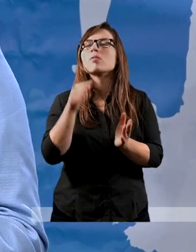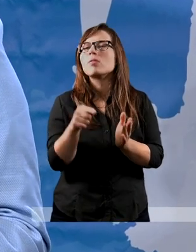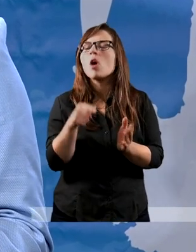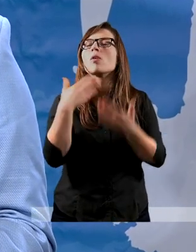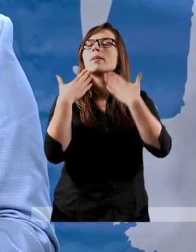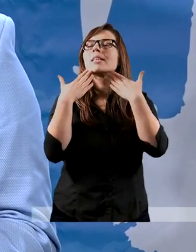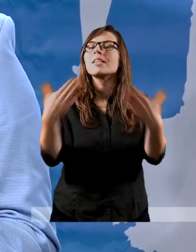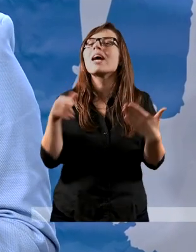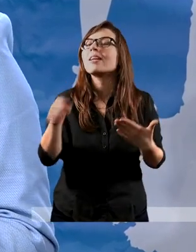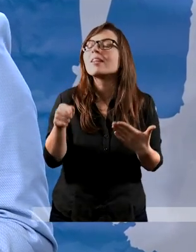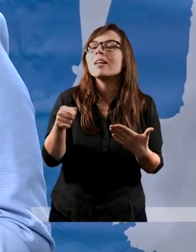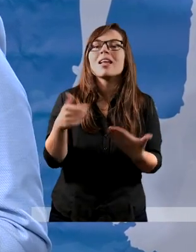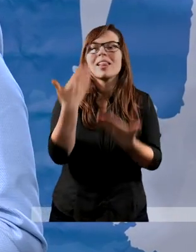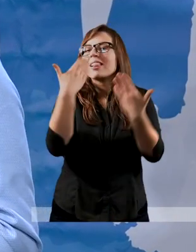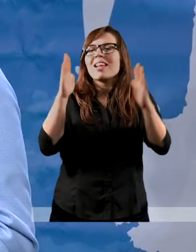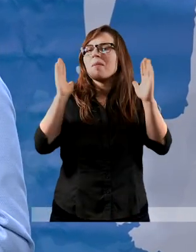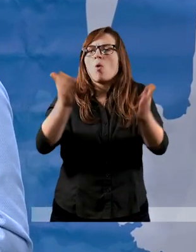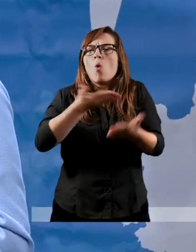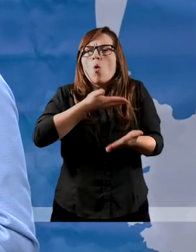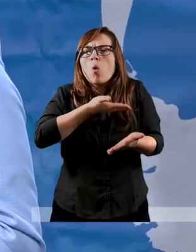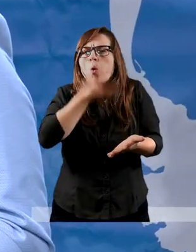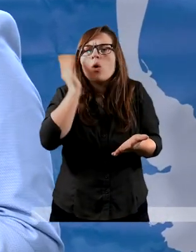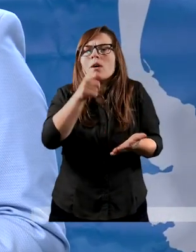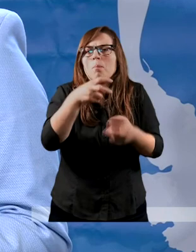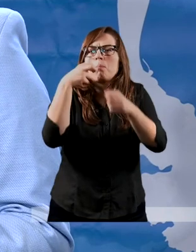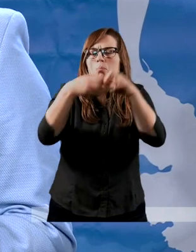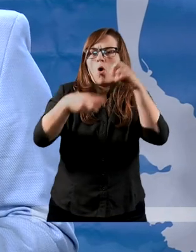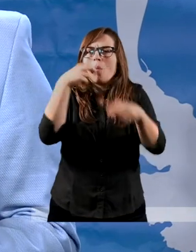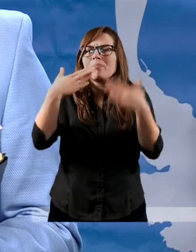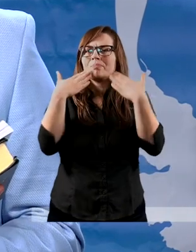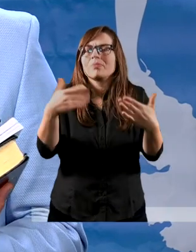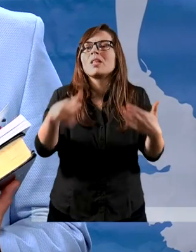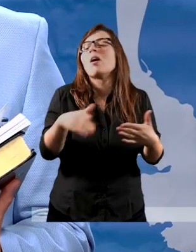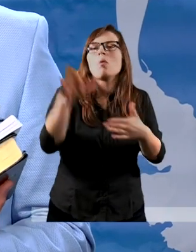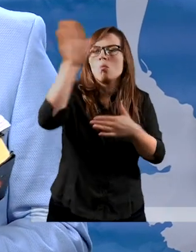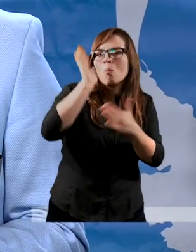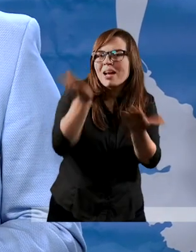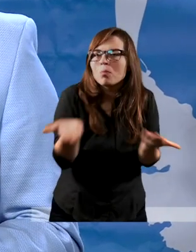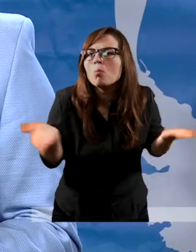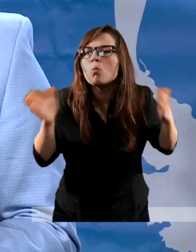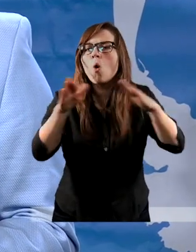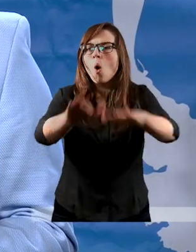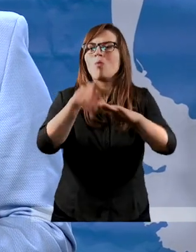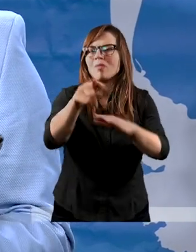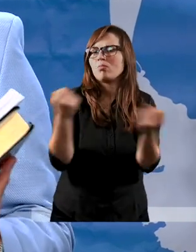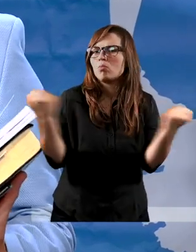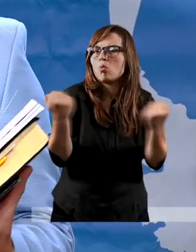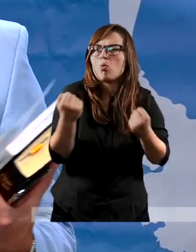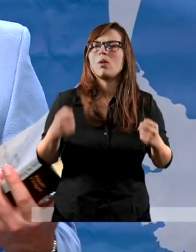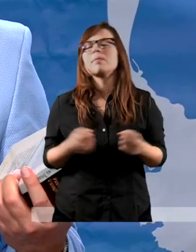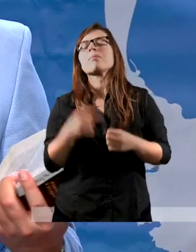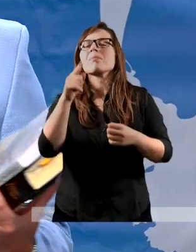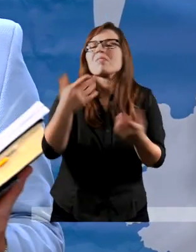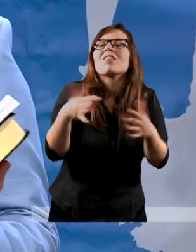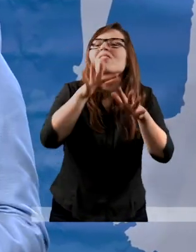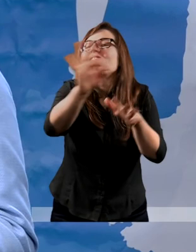to dzięki temu nie będziesz miał żadnych większych problemów. Dzięki temu Bóg będzie ci błogosławił. Nieraz pewnie w twoim